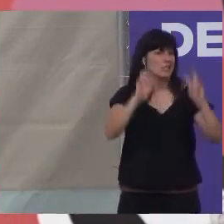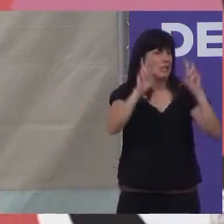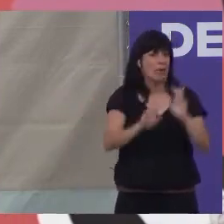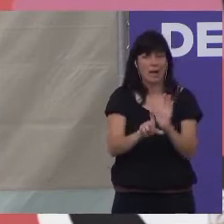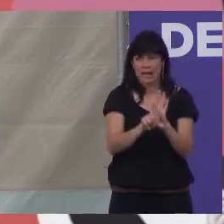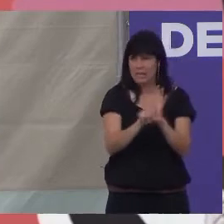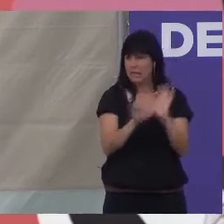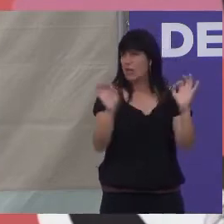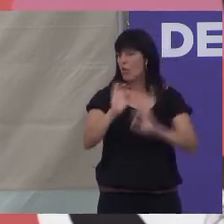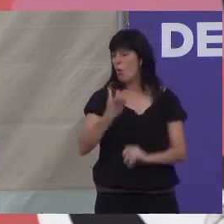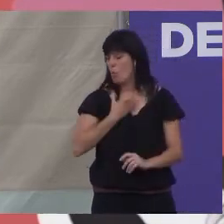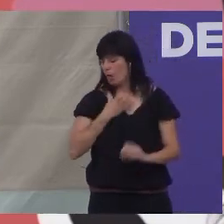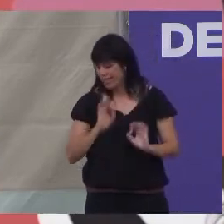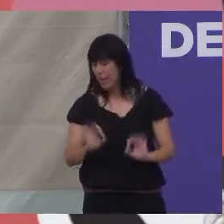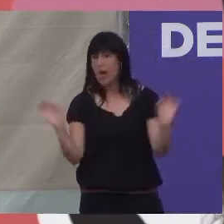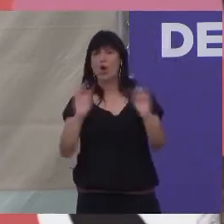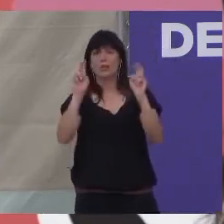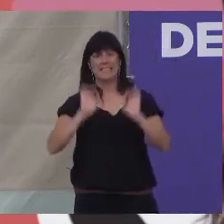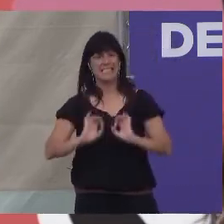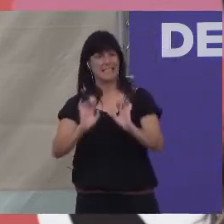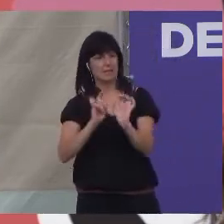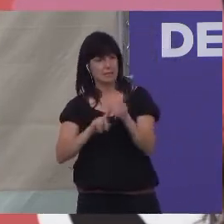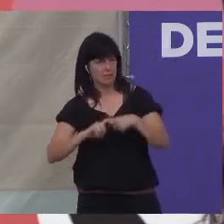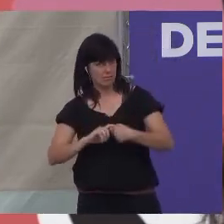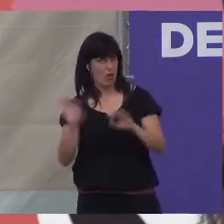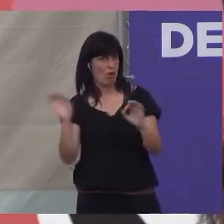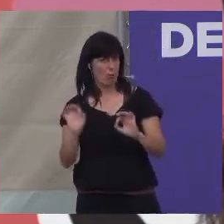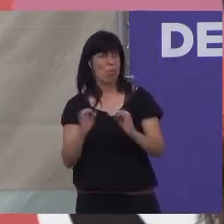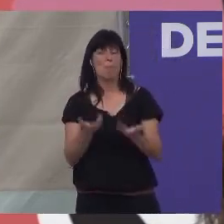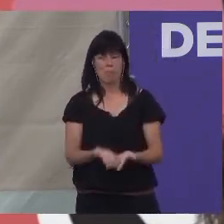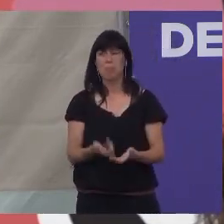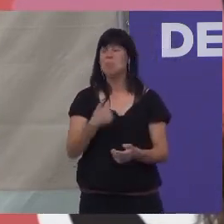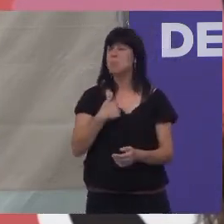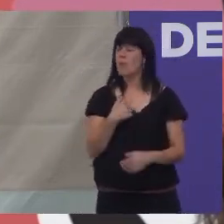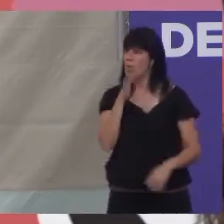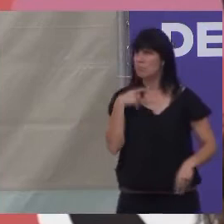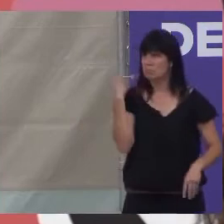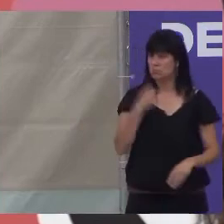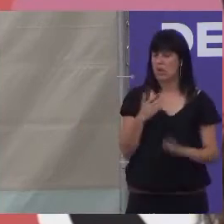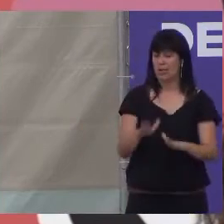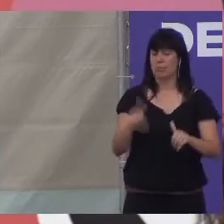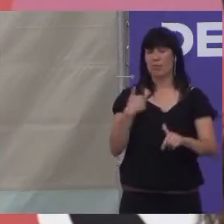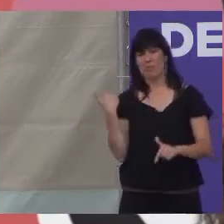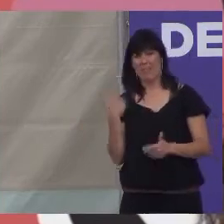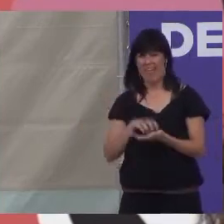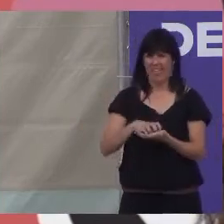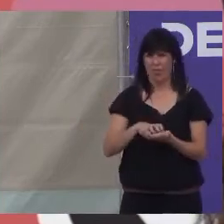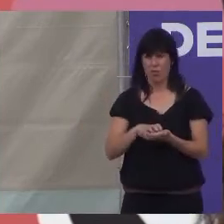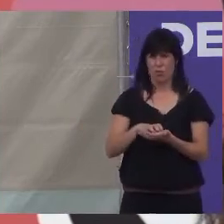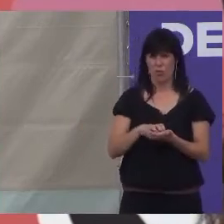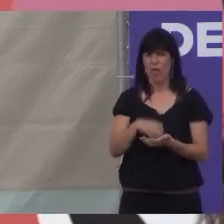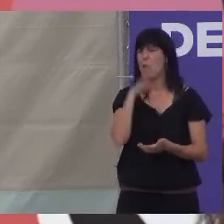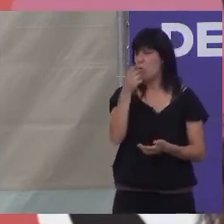legislatius, municipals, de participació, organitzatius. Jo he decidit presentar la meva candidatura, que en un principi no la tenia clara, bàsicament per